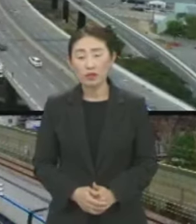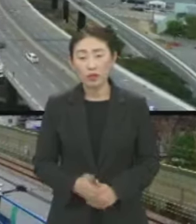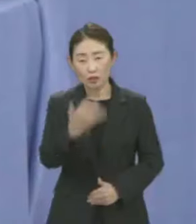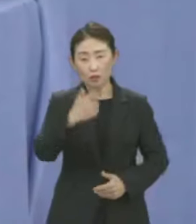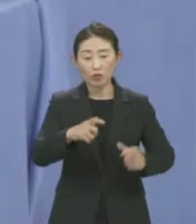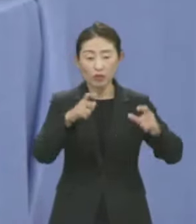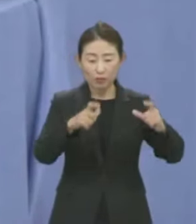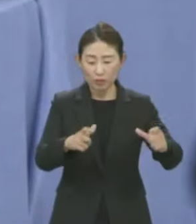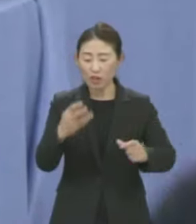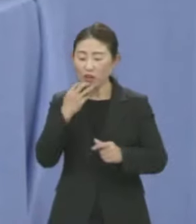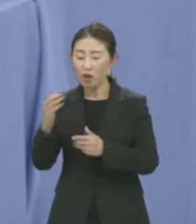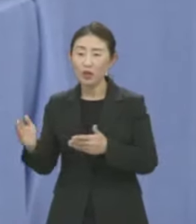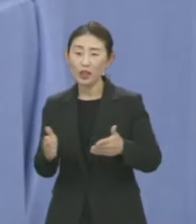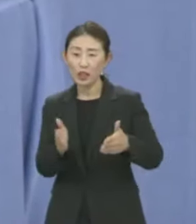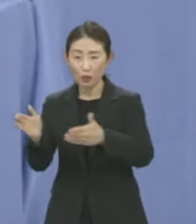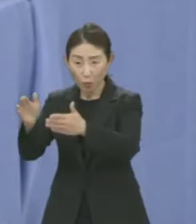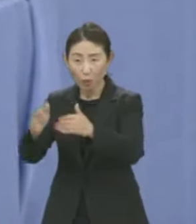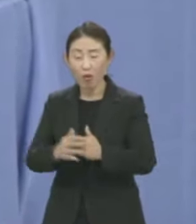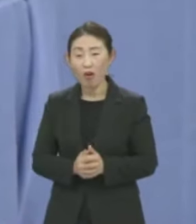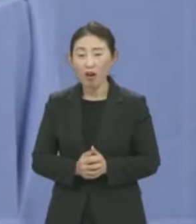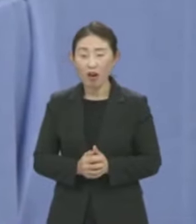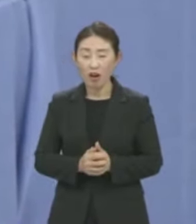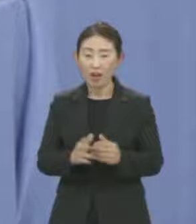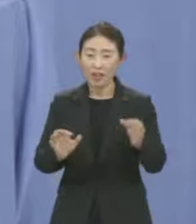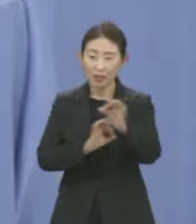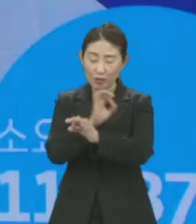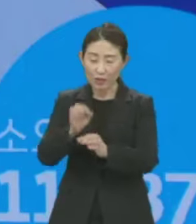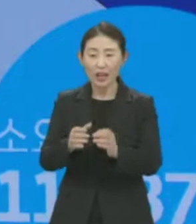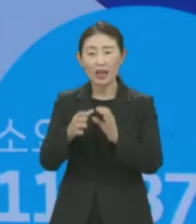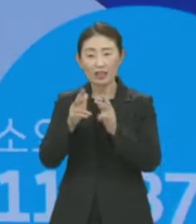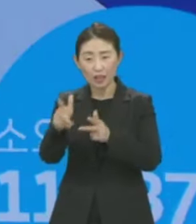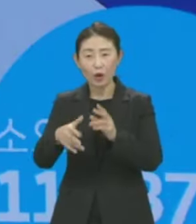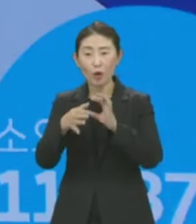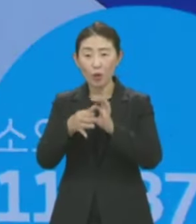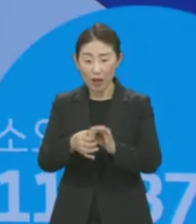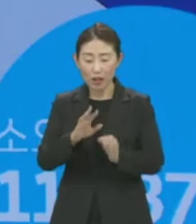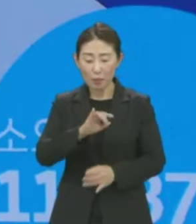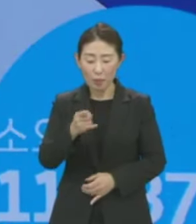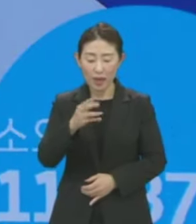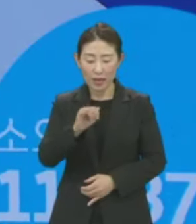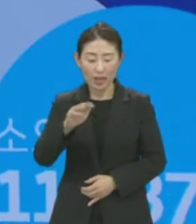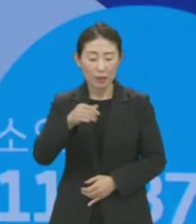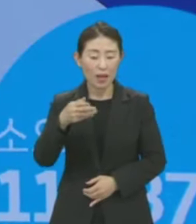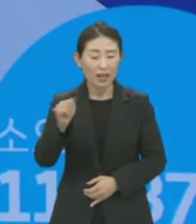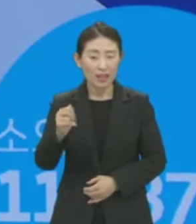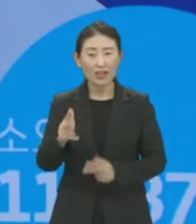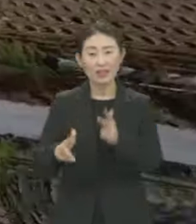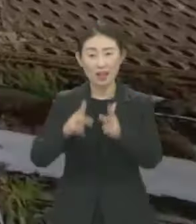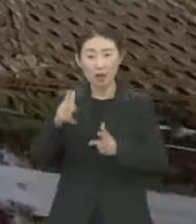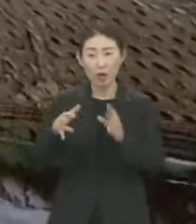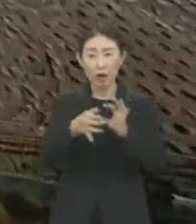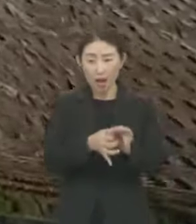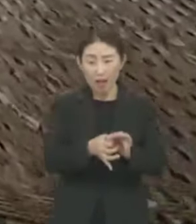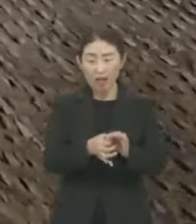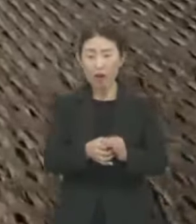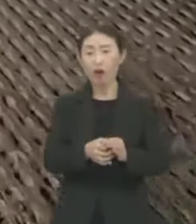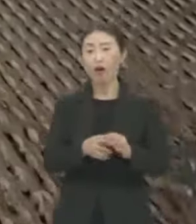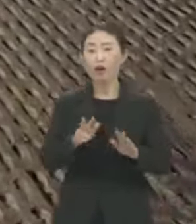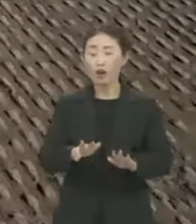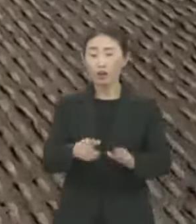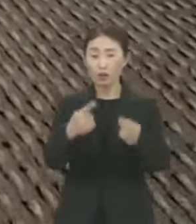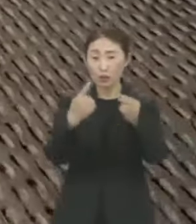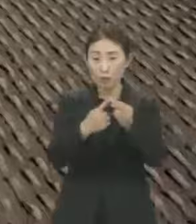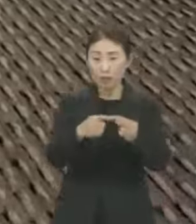충남도가 경기도와 함께 경제산업수도 건설을 목표로 추진 중인 베이벨리 사업의 첫 단추가 끼워졌습니다. 베이벨리 1호